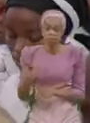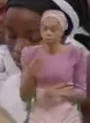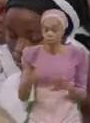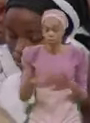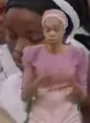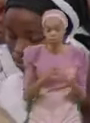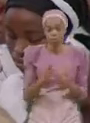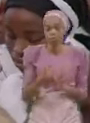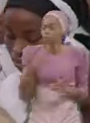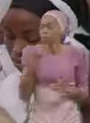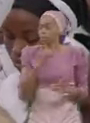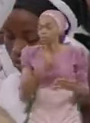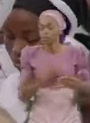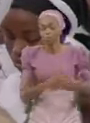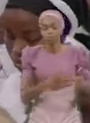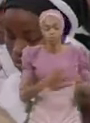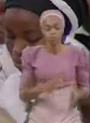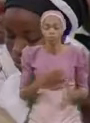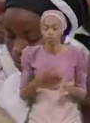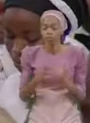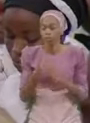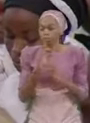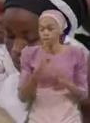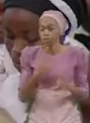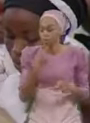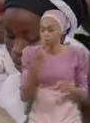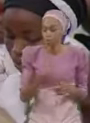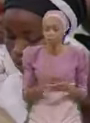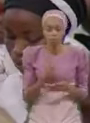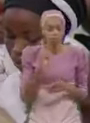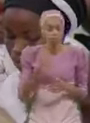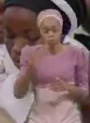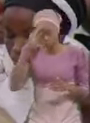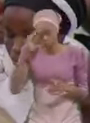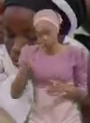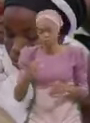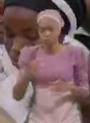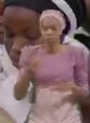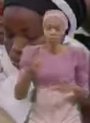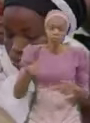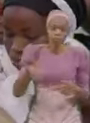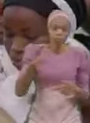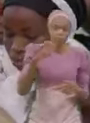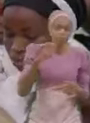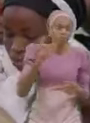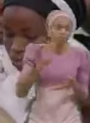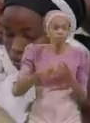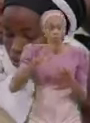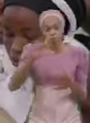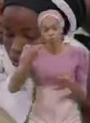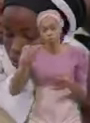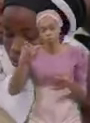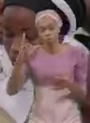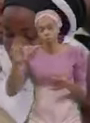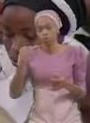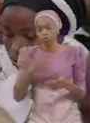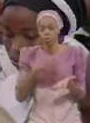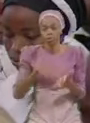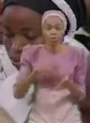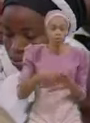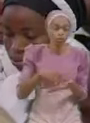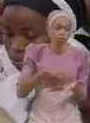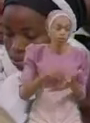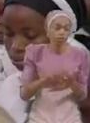dit un homme descendit de Jérusalem à Jéricho il tomba au milieu de brigand qui le dépouillèur le chargur de cou en